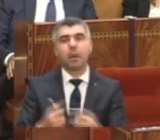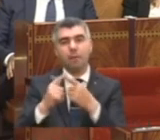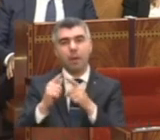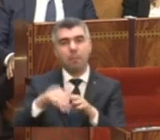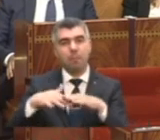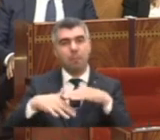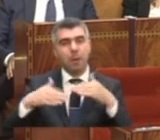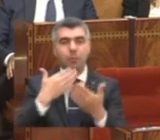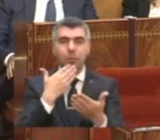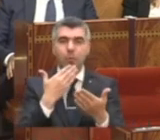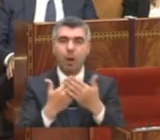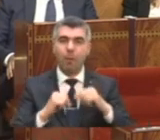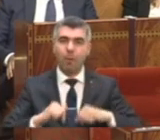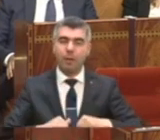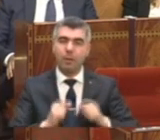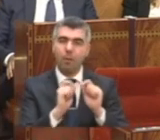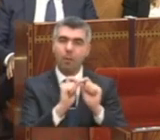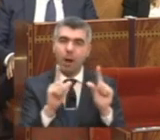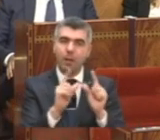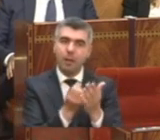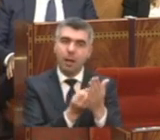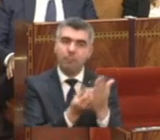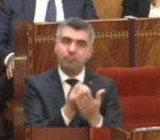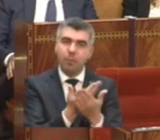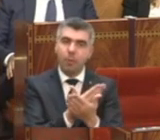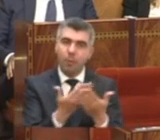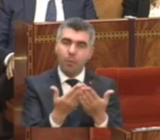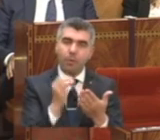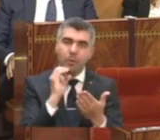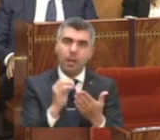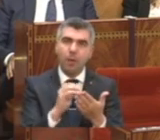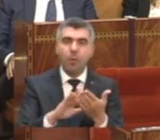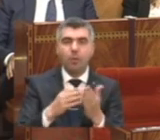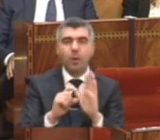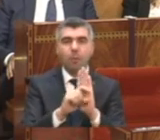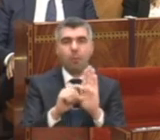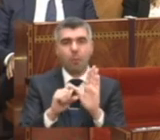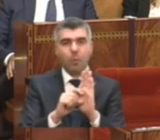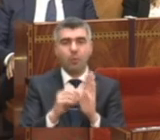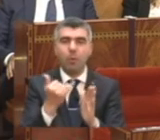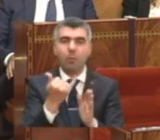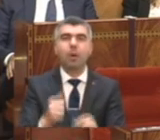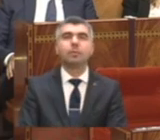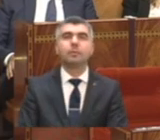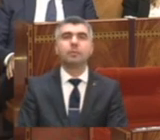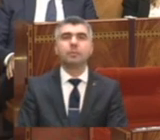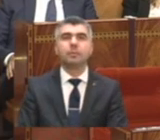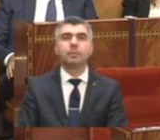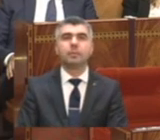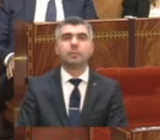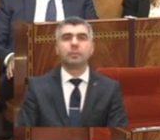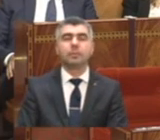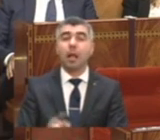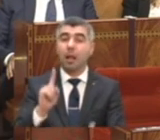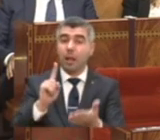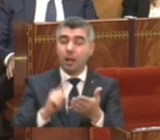النواب، شكرا السيد الوزير على التوضيحات والمعطيات التي قدمتها بخصوص هذا الموضوع الهام. وفي هذا الصدد